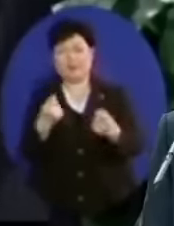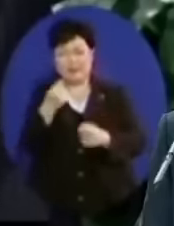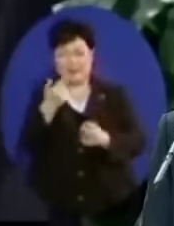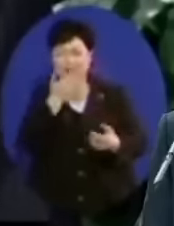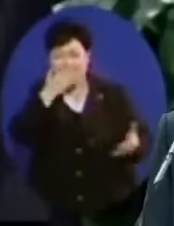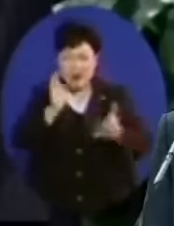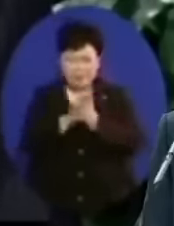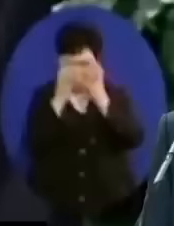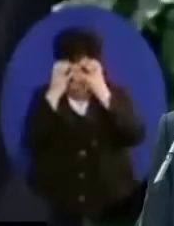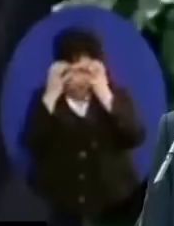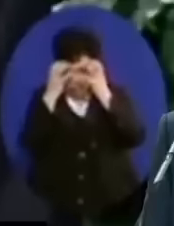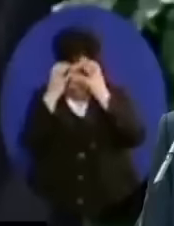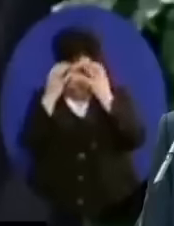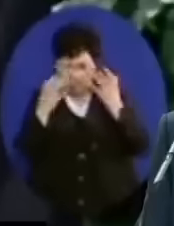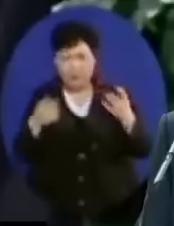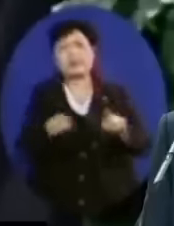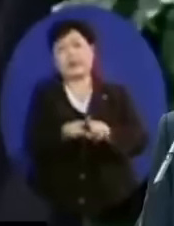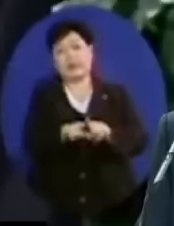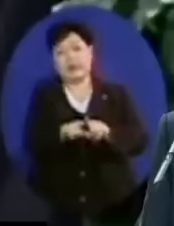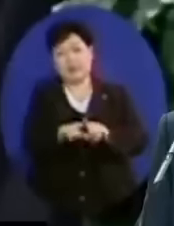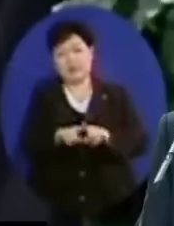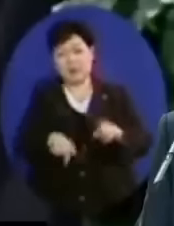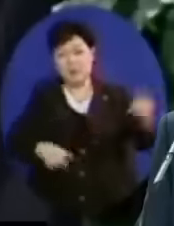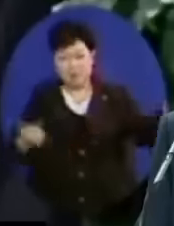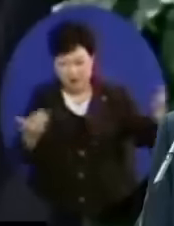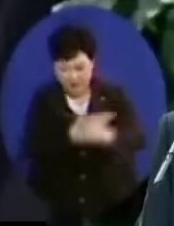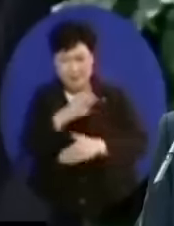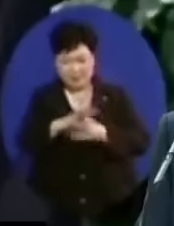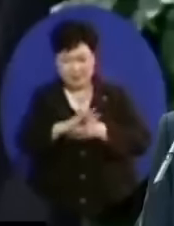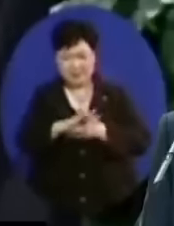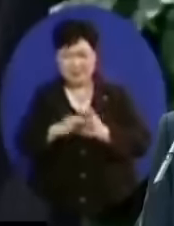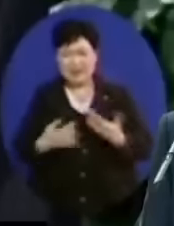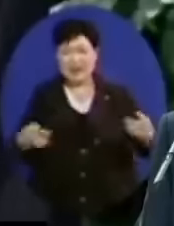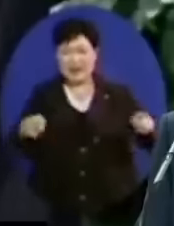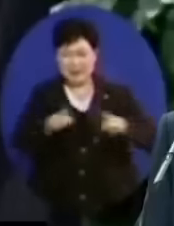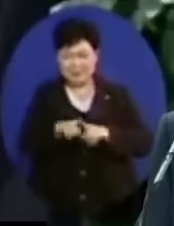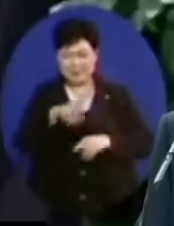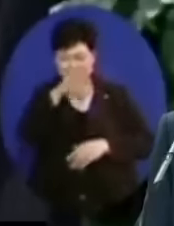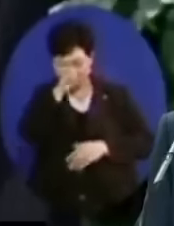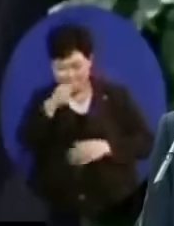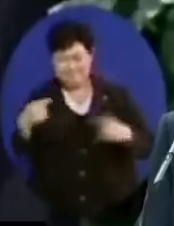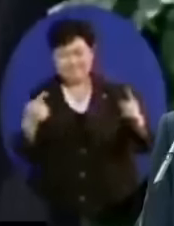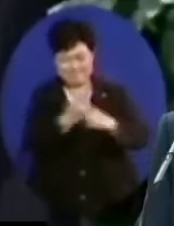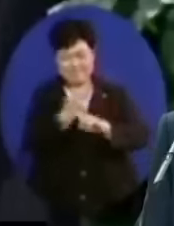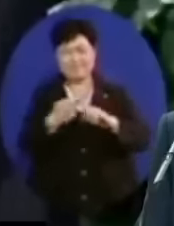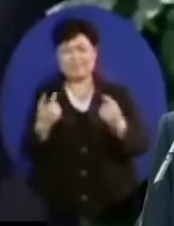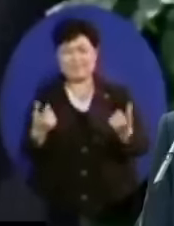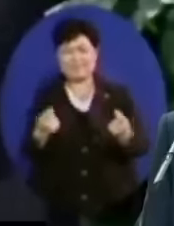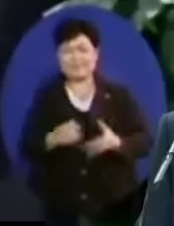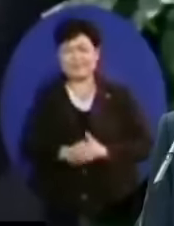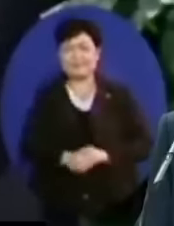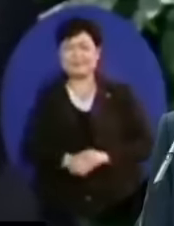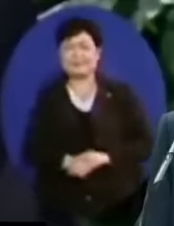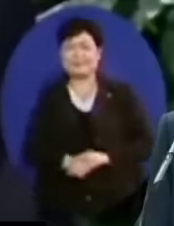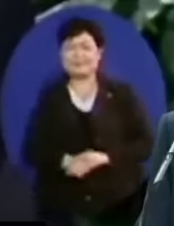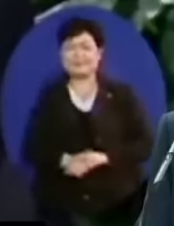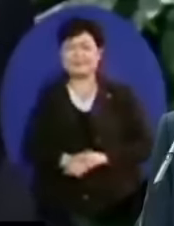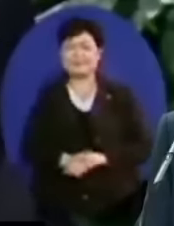함께 고통스러워요. 회개하면 함께 좋아지는 것입니다.